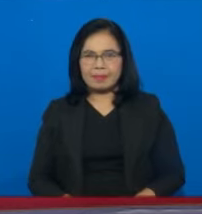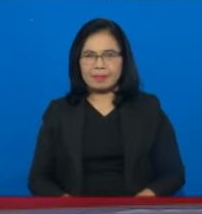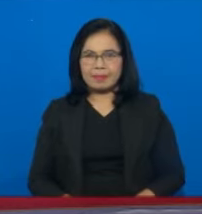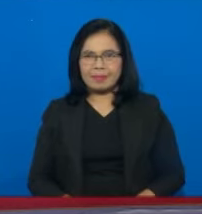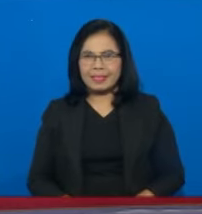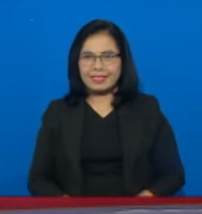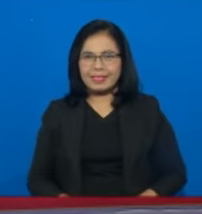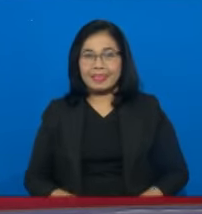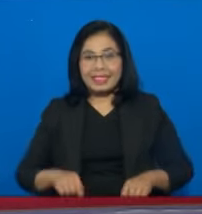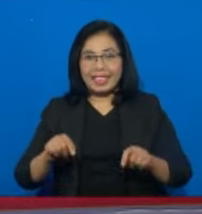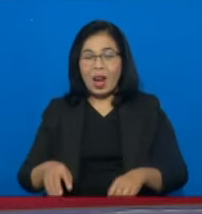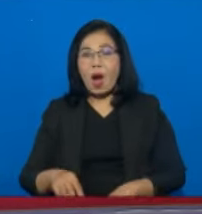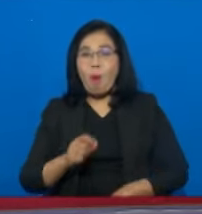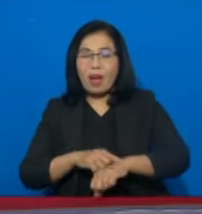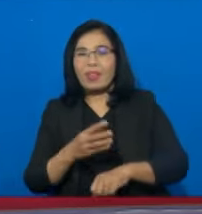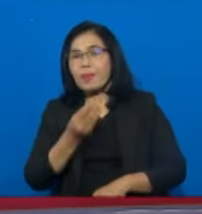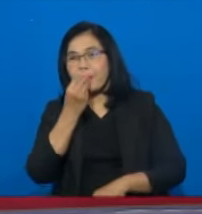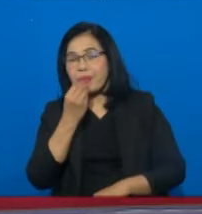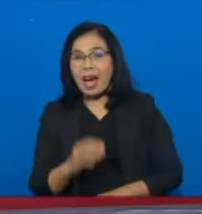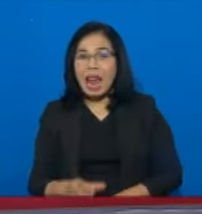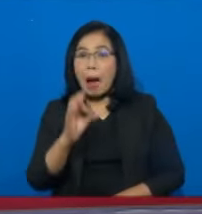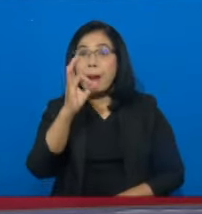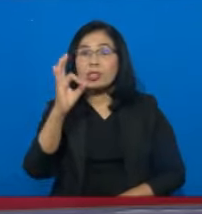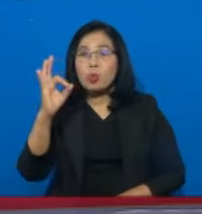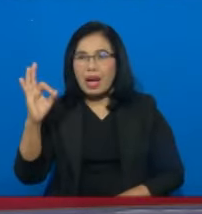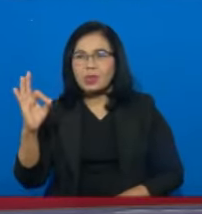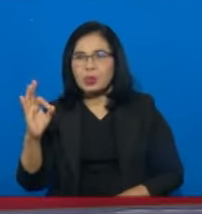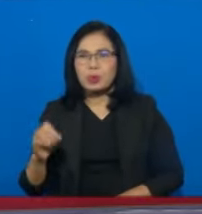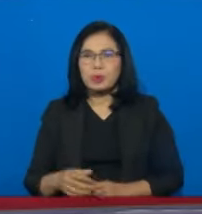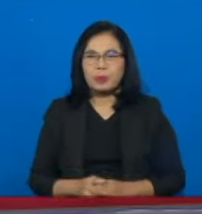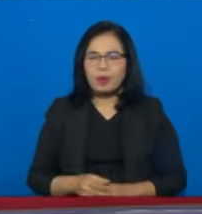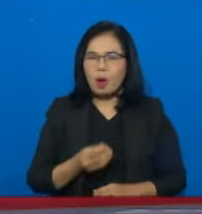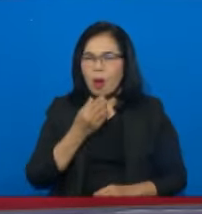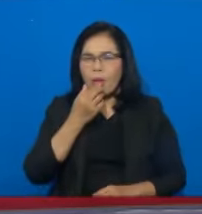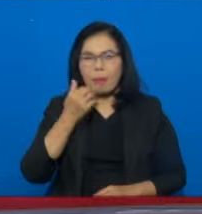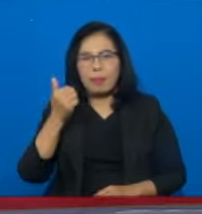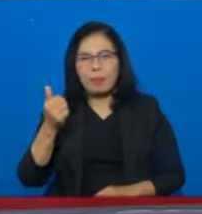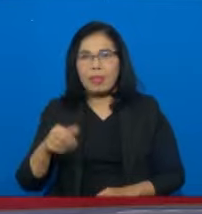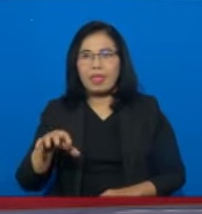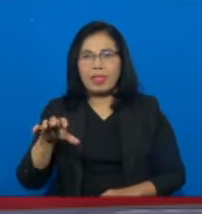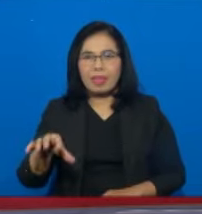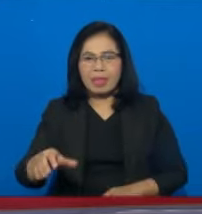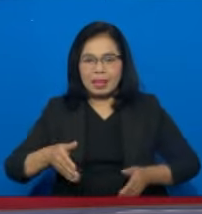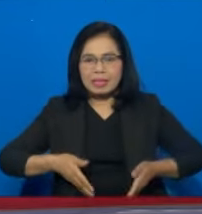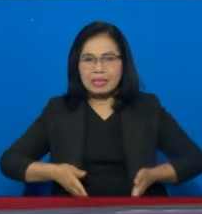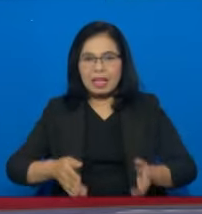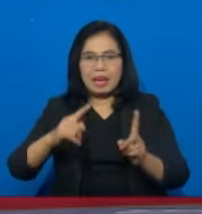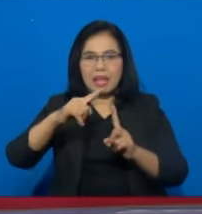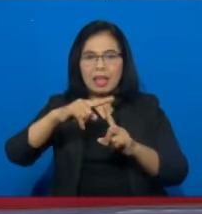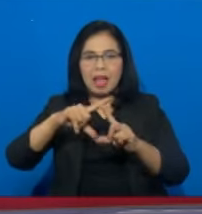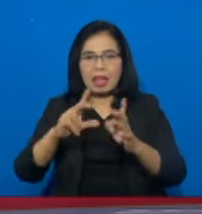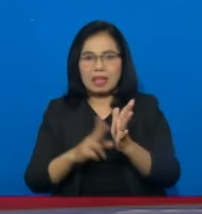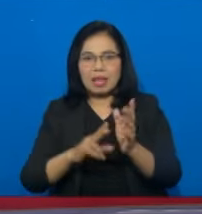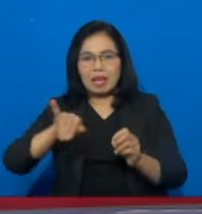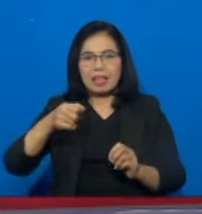Sekarang waktunya kita kulineran. Ada beragam menu bakso seafood menggugah selera ditawarkan di kedai bakso yang berada di Jalan Tanjung Kerta, Sumedang, Jawa